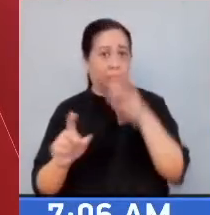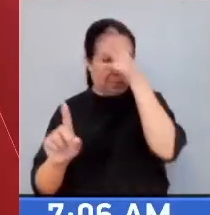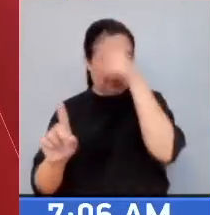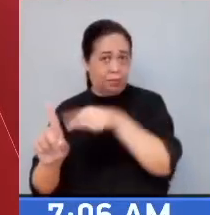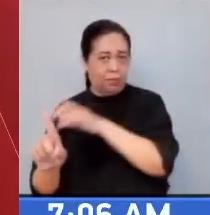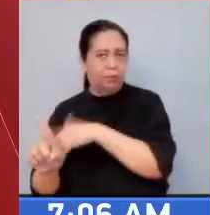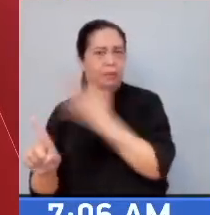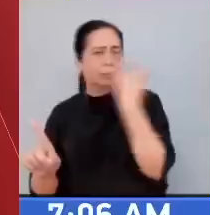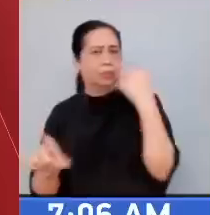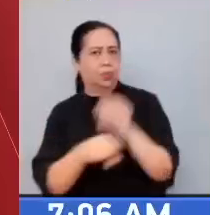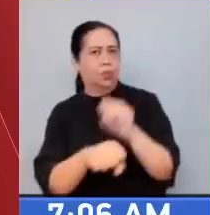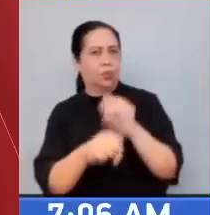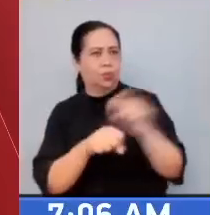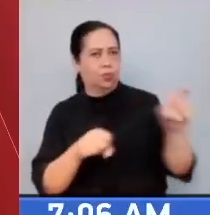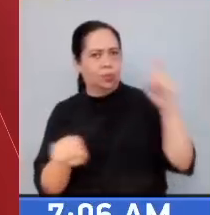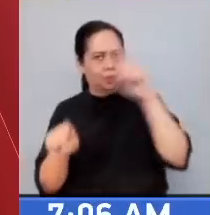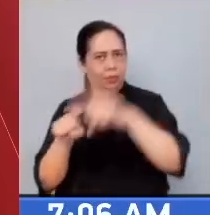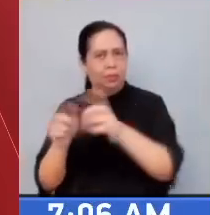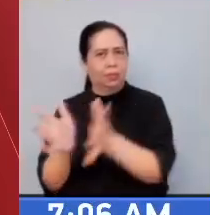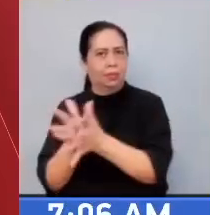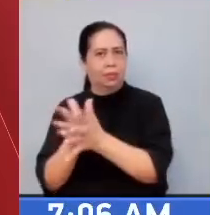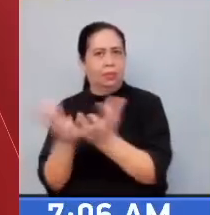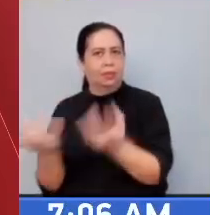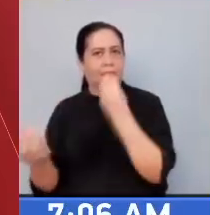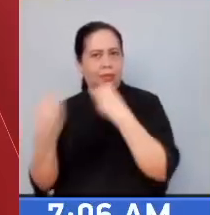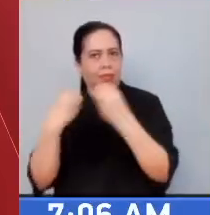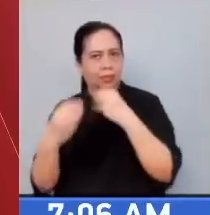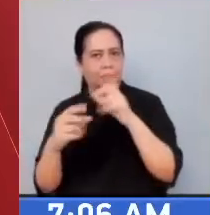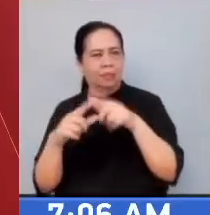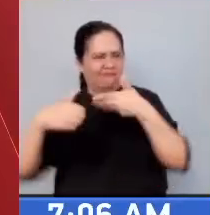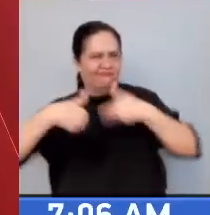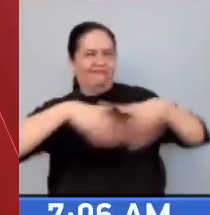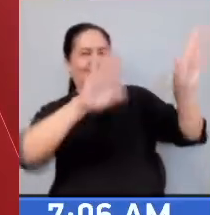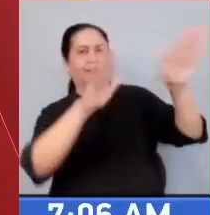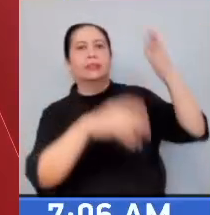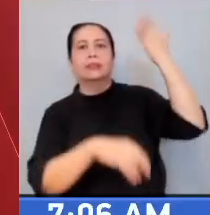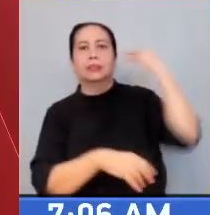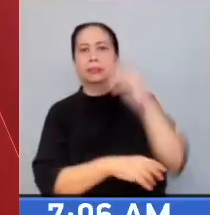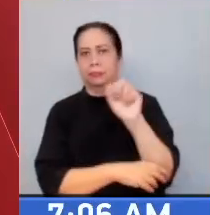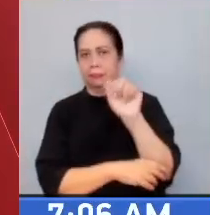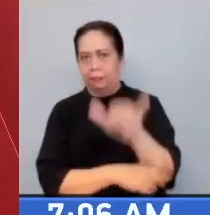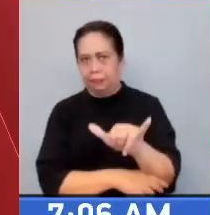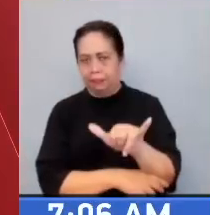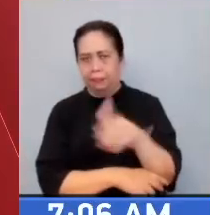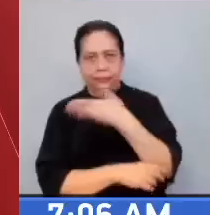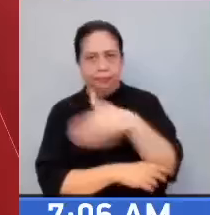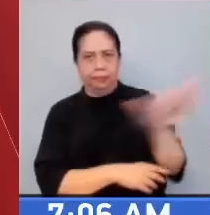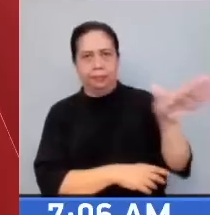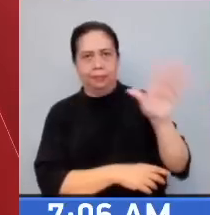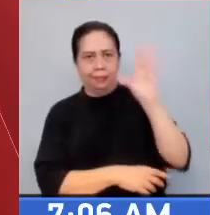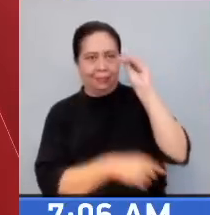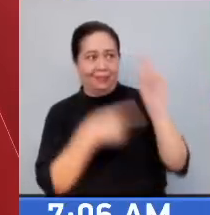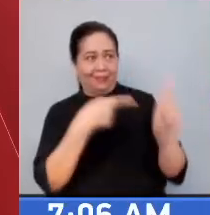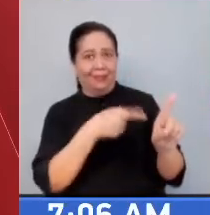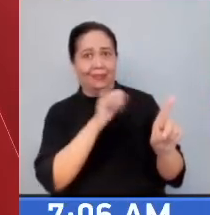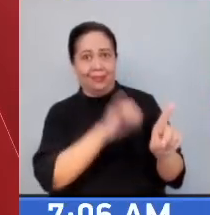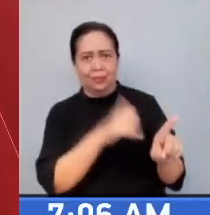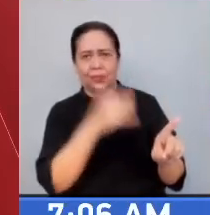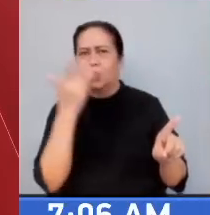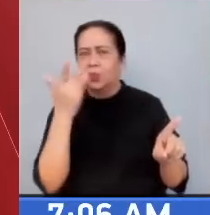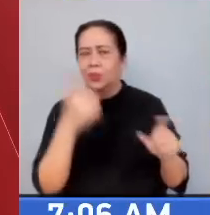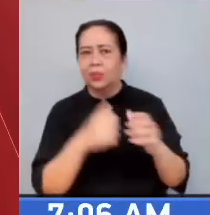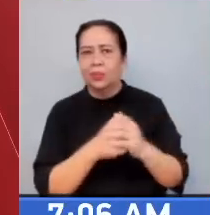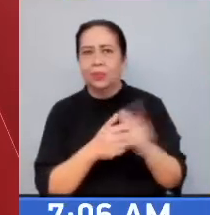kanilang karinderyang sospek. Pero pinaalis na raw niya nung Mayo. Pinaalis ko yan kasi nga, yung mga tindera